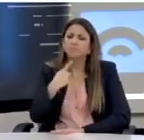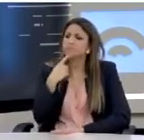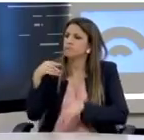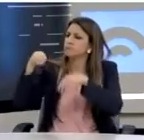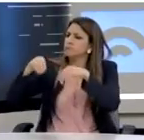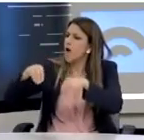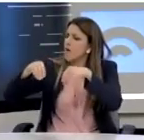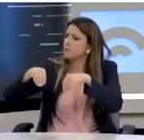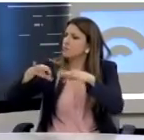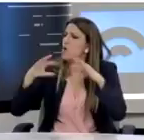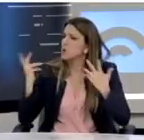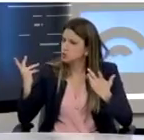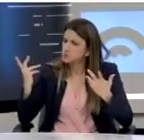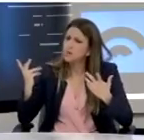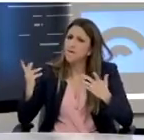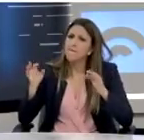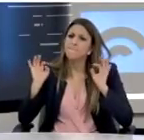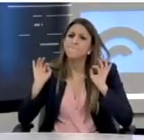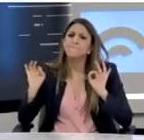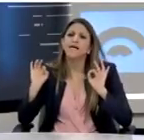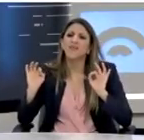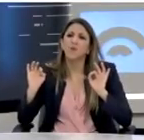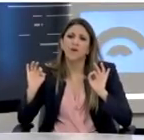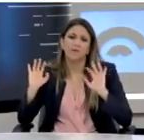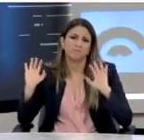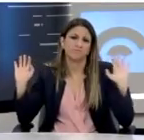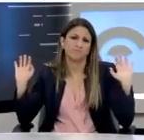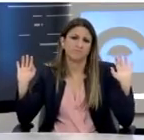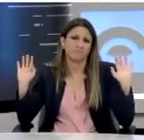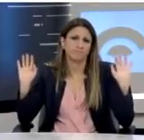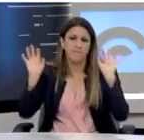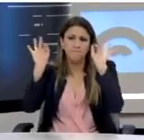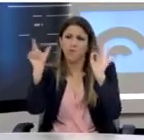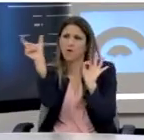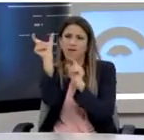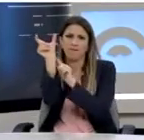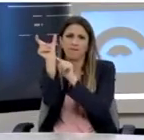αποκαλούν Μακεδονία χωρίς άλλο προσδιορισμό.